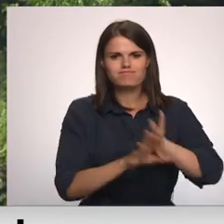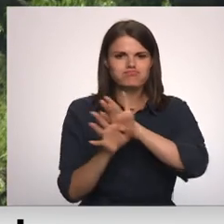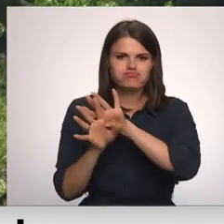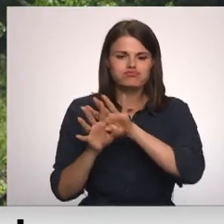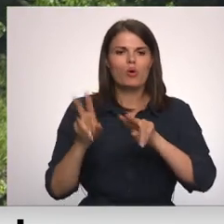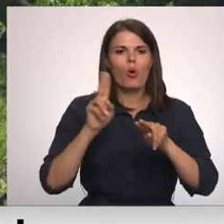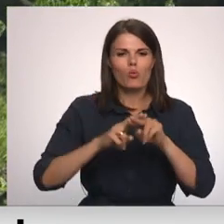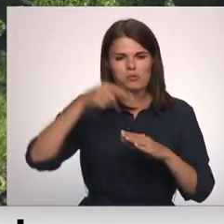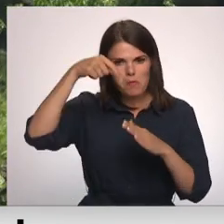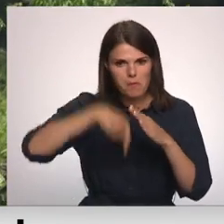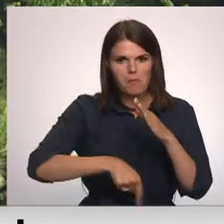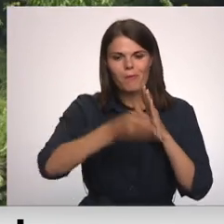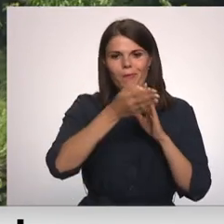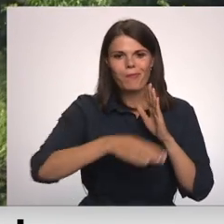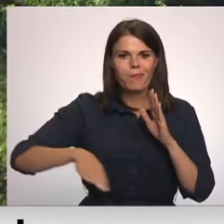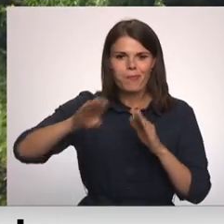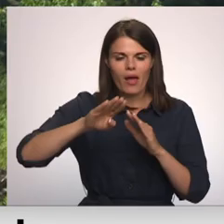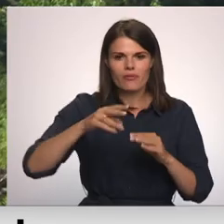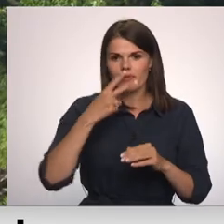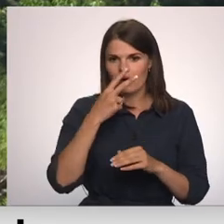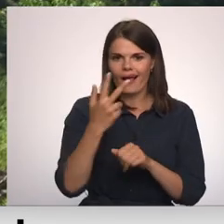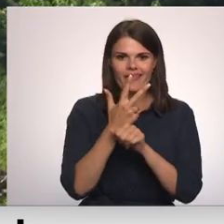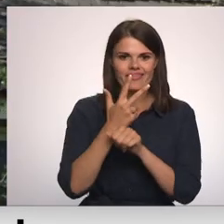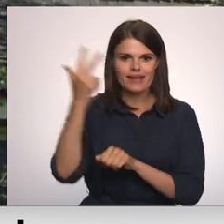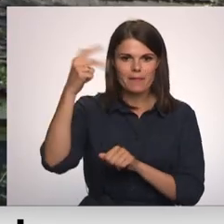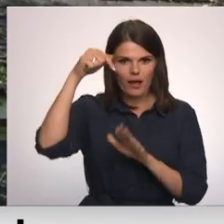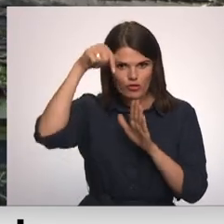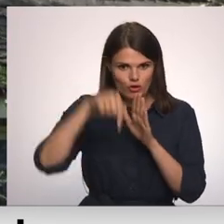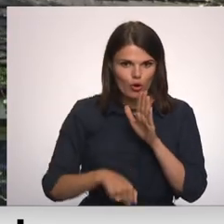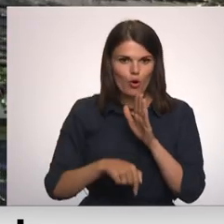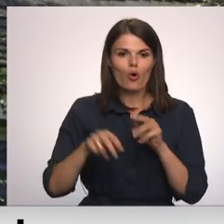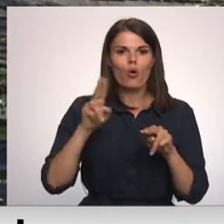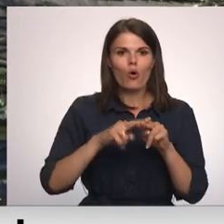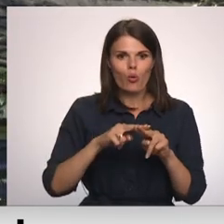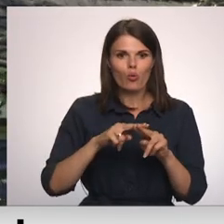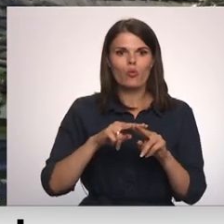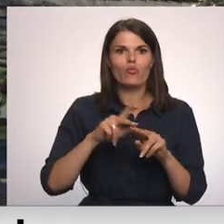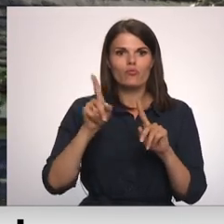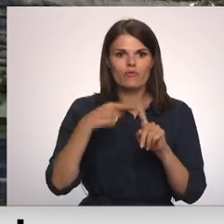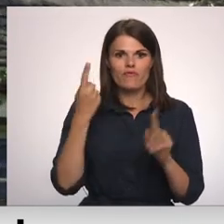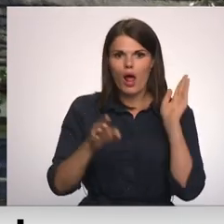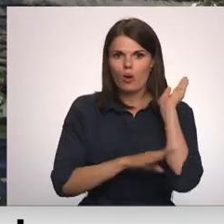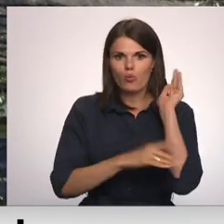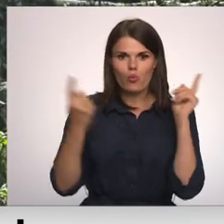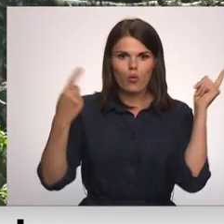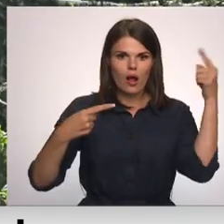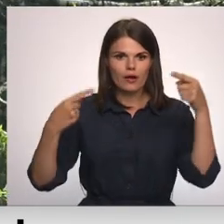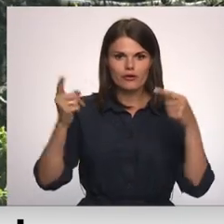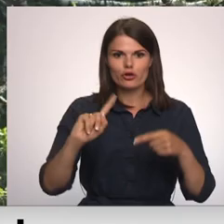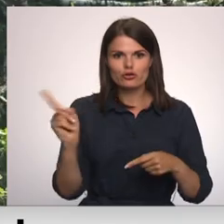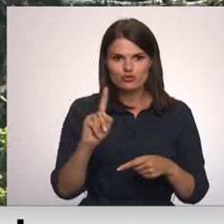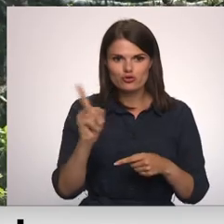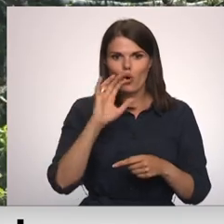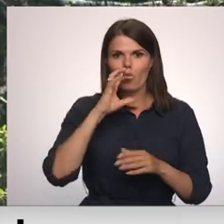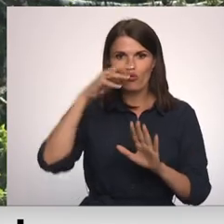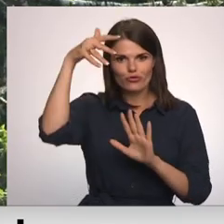metru dziļumā, un mēs vēl nezinām, ko ir izdarījuši tie koki, kas ir šobrīd vēl uz jumta, jo tas, ka tur ūdens kaut